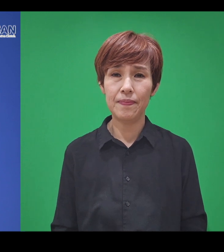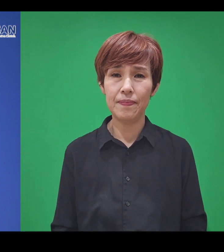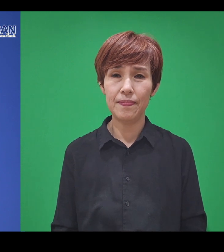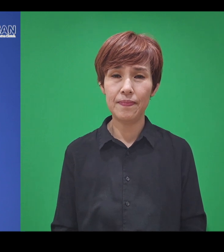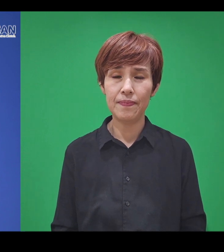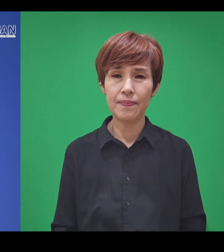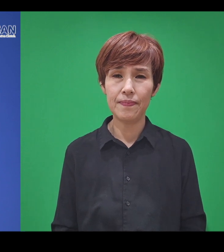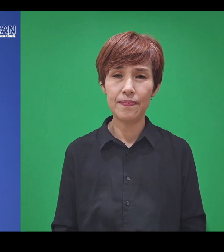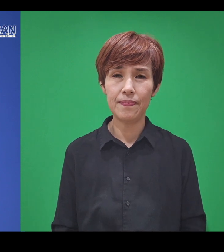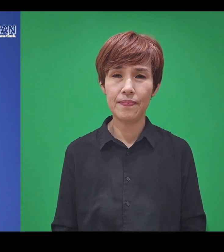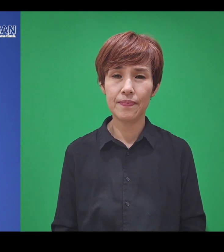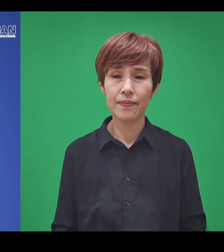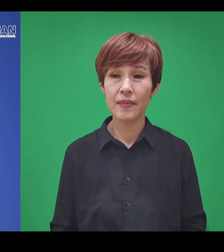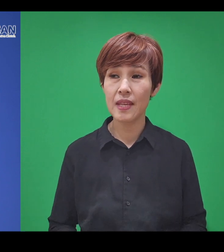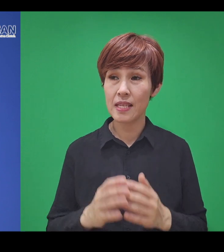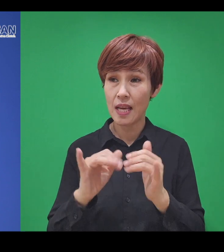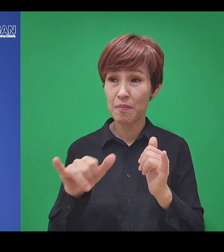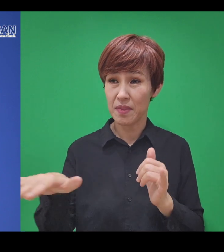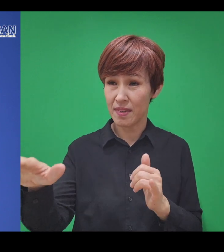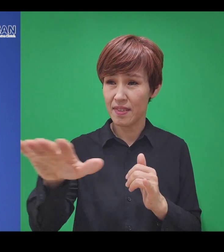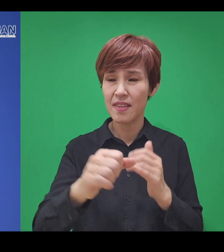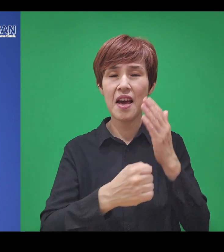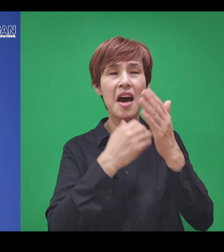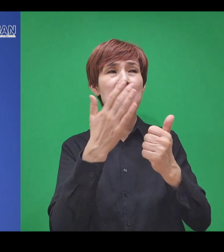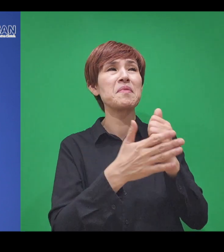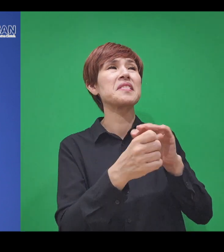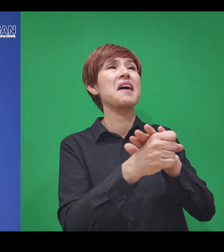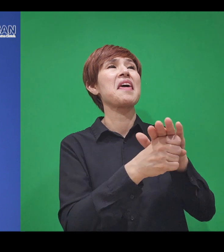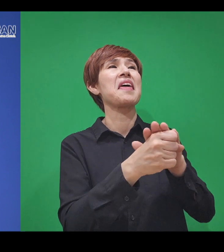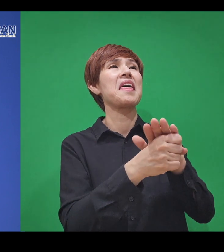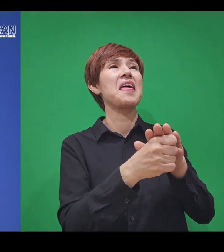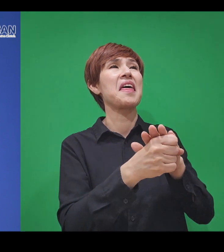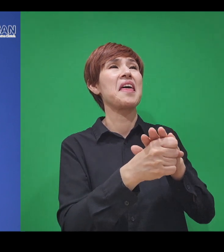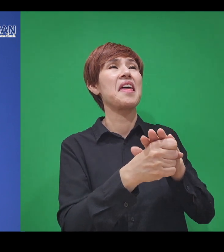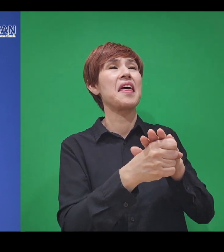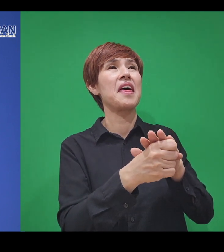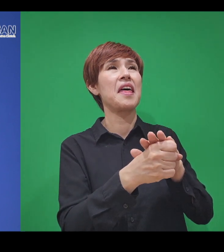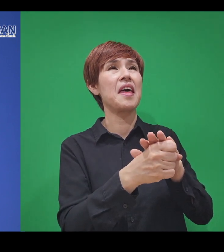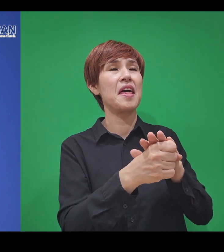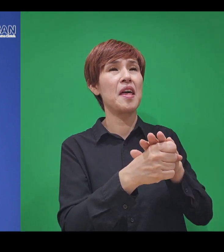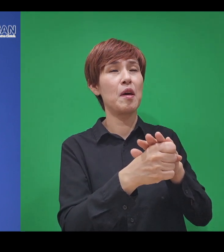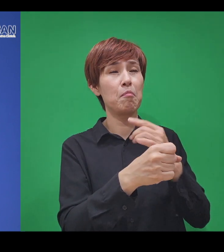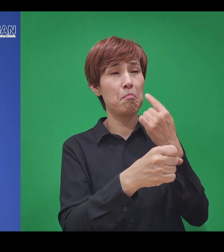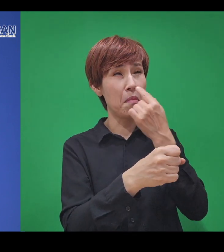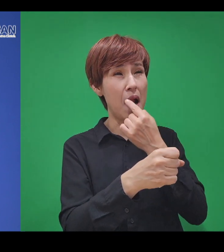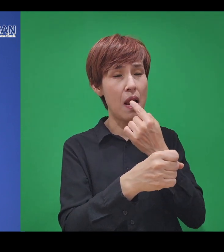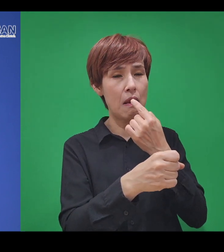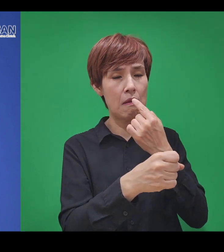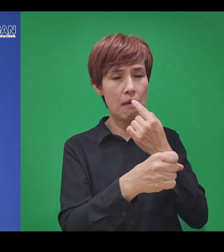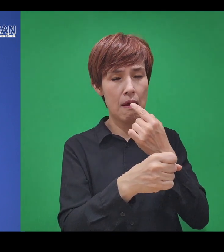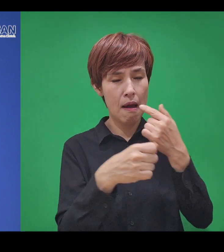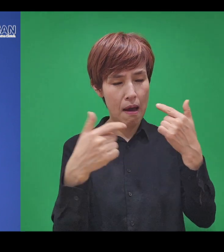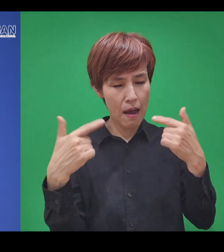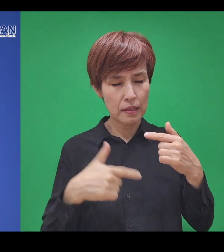사람들은 하나님을 사랑하는 척 법을 말하지만 늘 하나님을 반역했습니다.